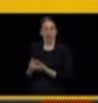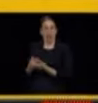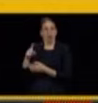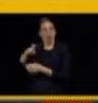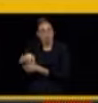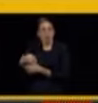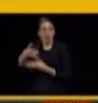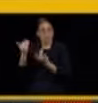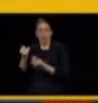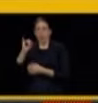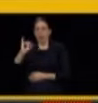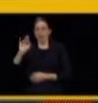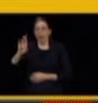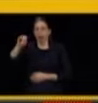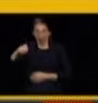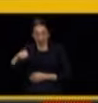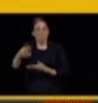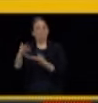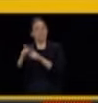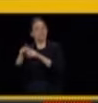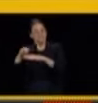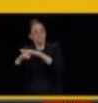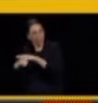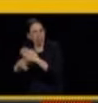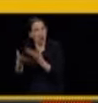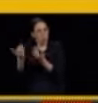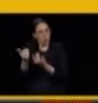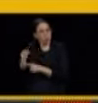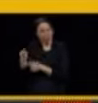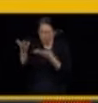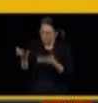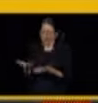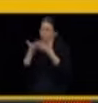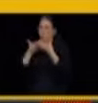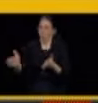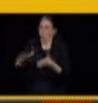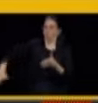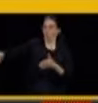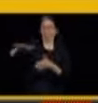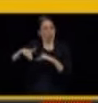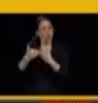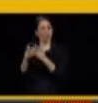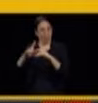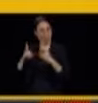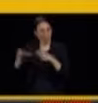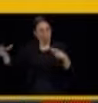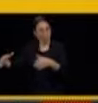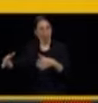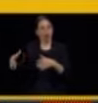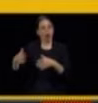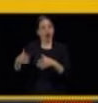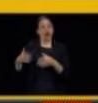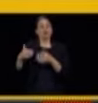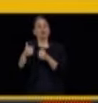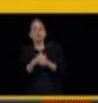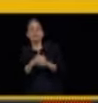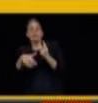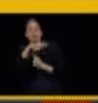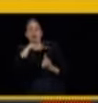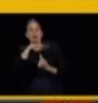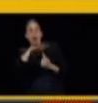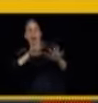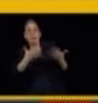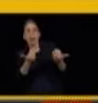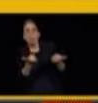l'IRM, ça va être complètement ouvert à partir de maintenant. Donc, on évolue avec la situation. On